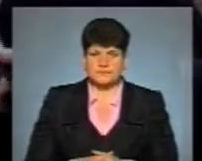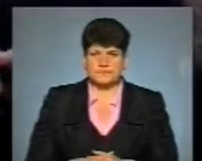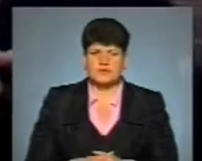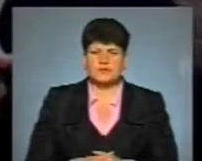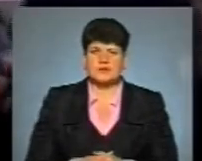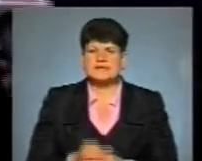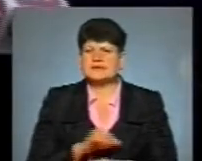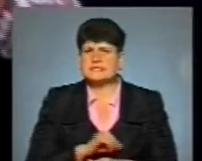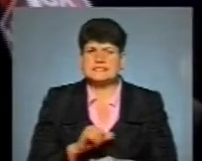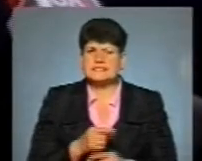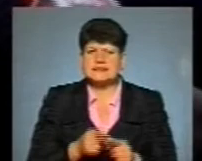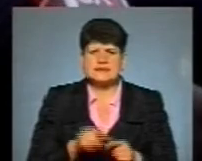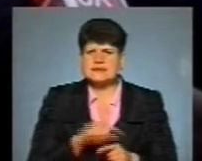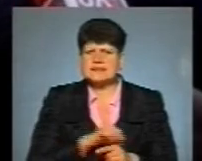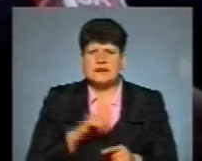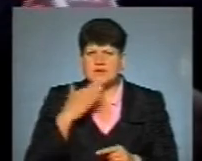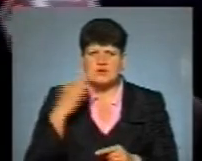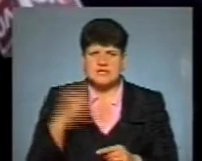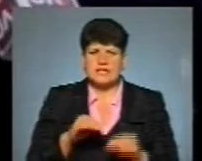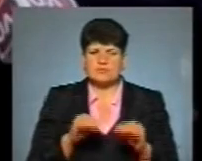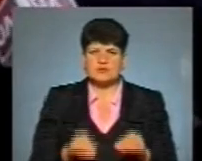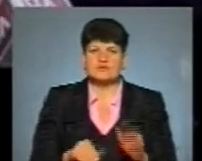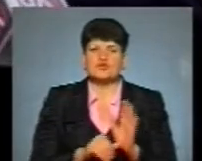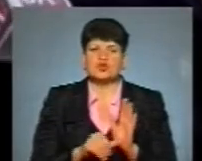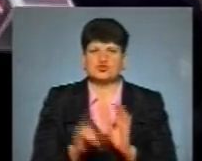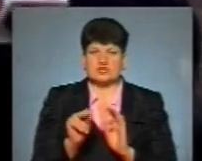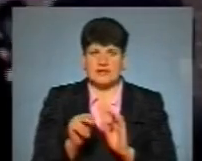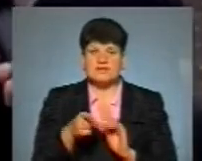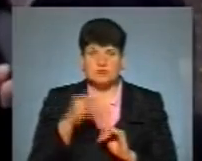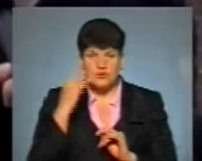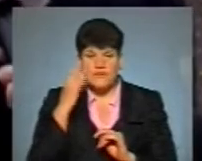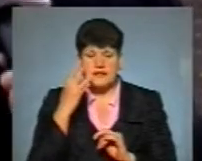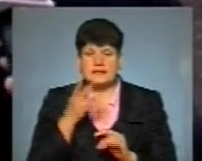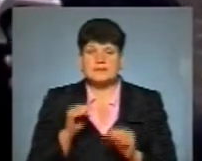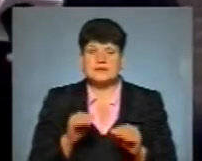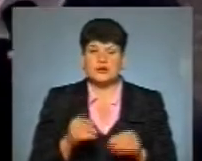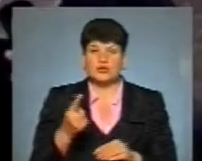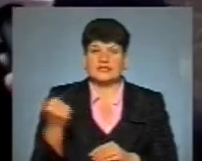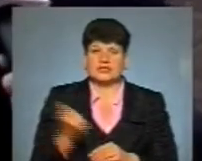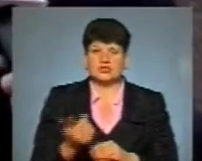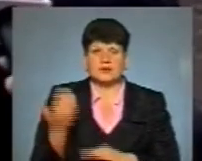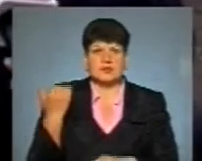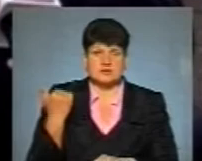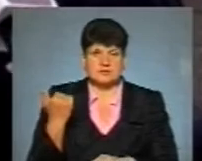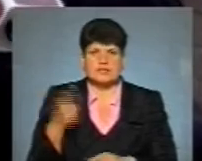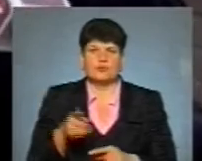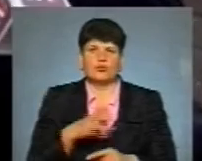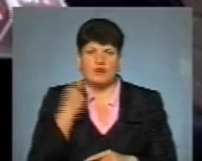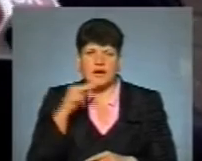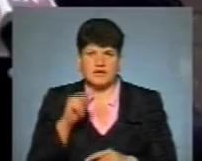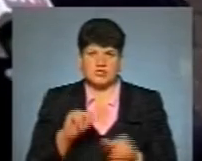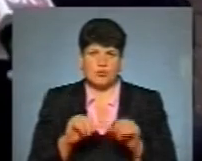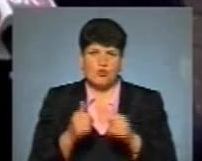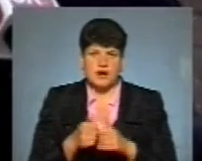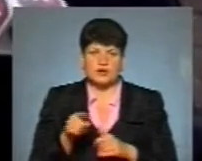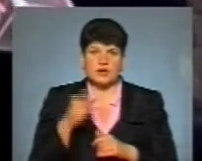це самий останній посів буряка. Це той, що ми сіяли 6 числа. А ви собі представляєте, там, де ми сіяли на тиждень, скоріше 1 числа, там був ще набагато кращий буряк. І